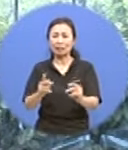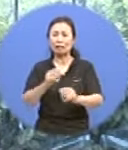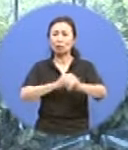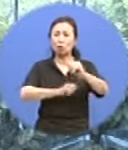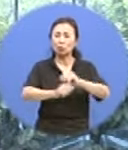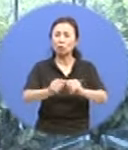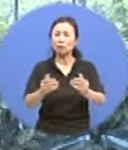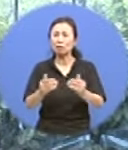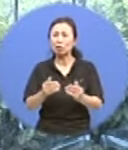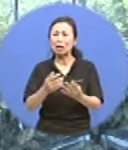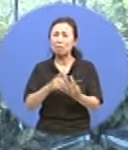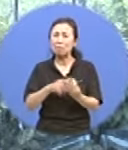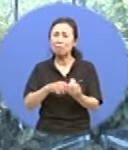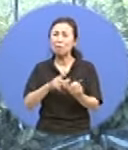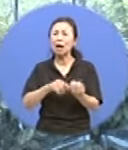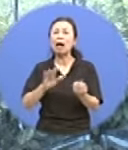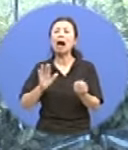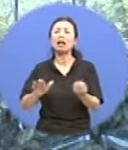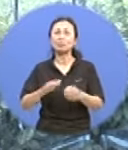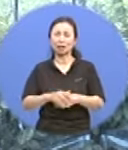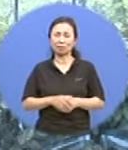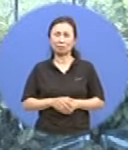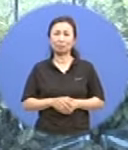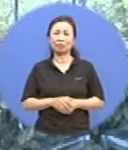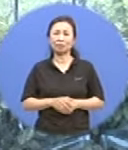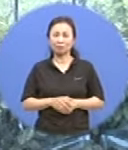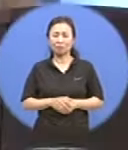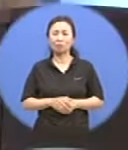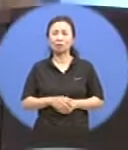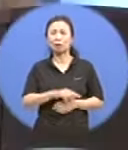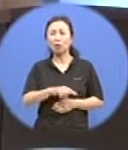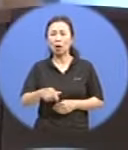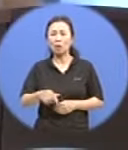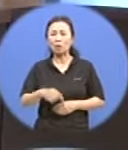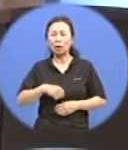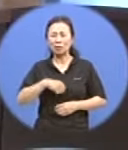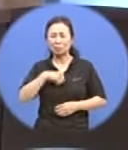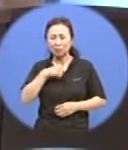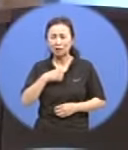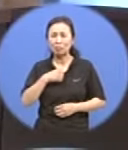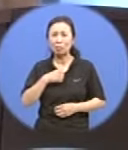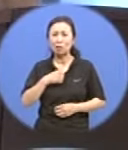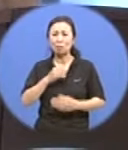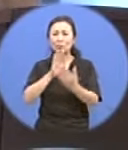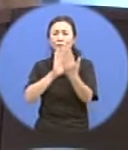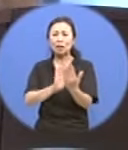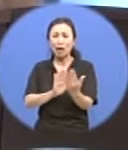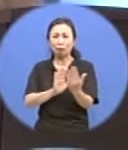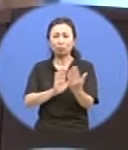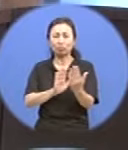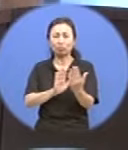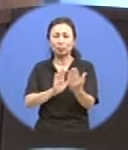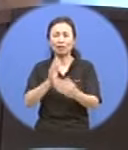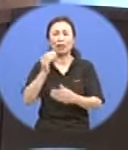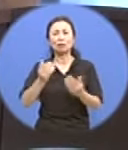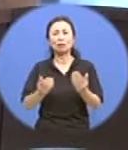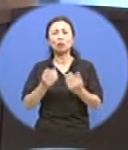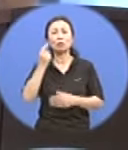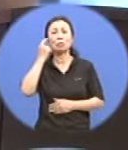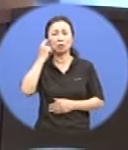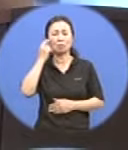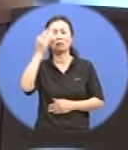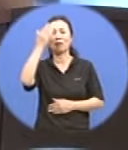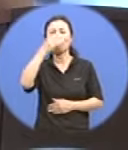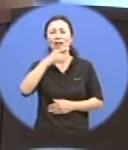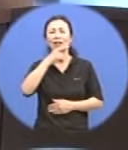さんありますんでね、そういうことに真摯に向き合っていきたいと思います。 やはりそういったところに向き合うということがこれからの